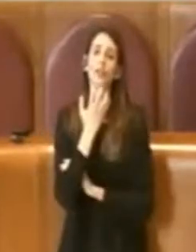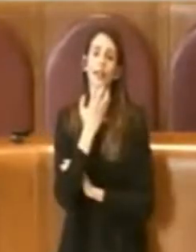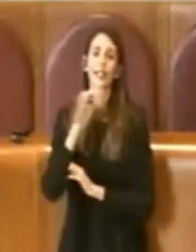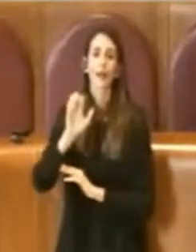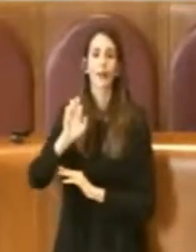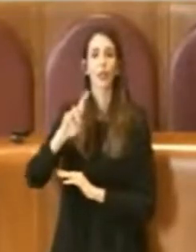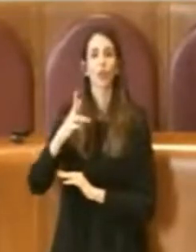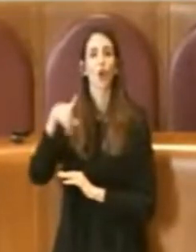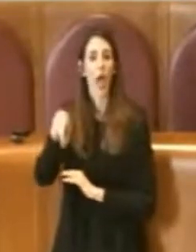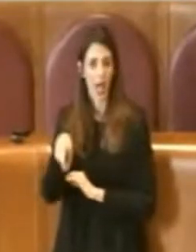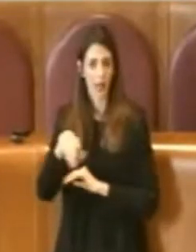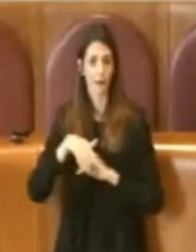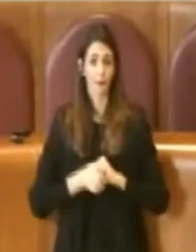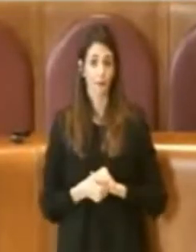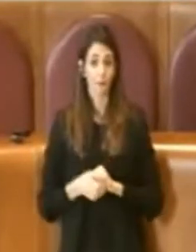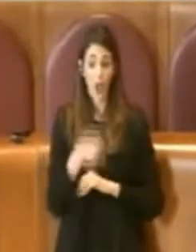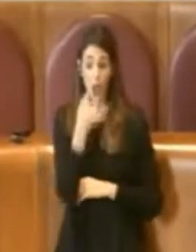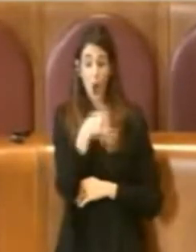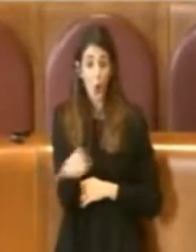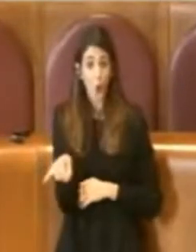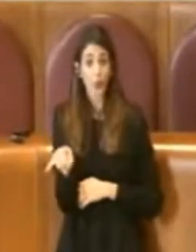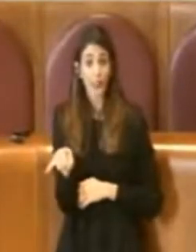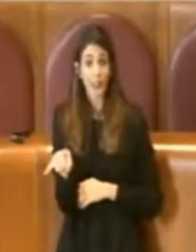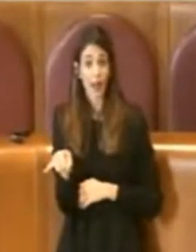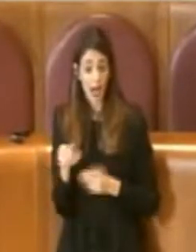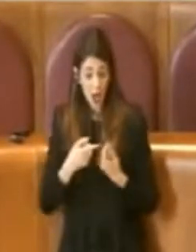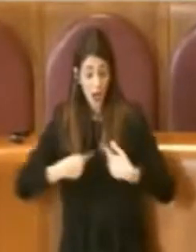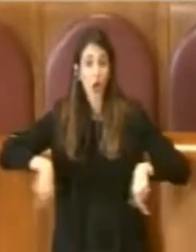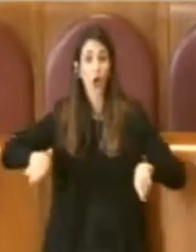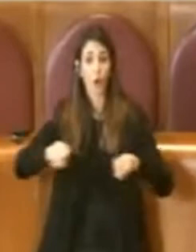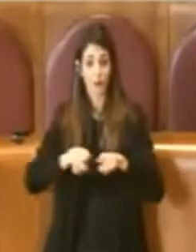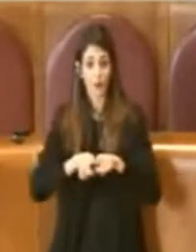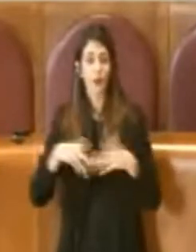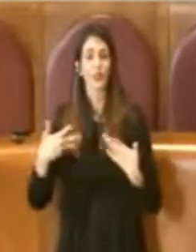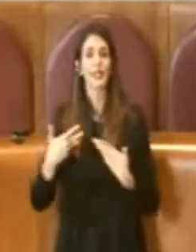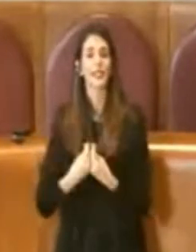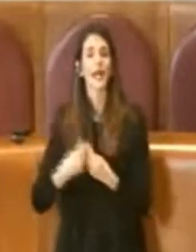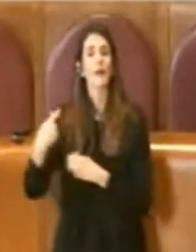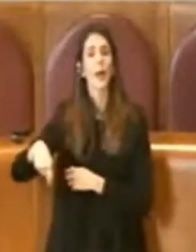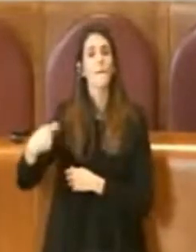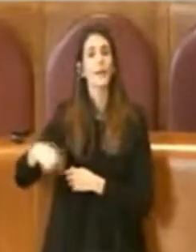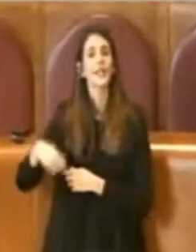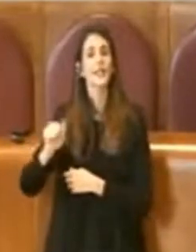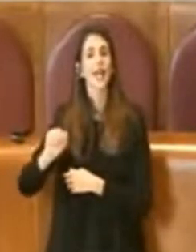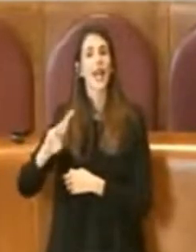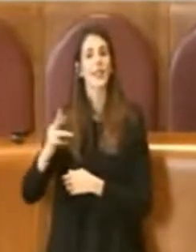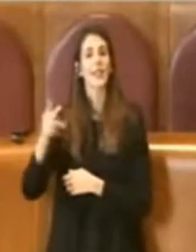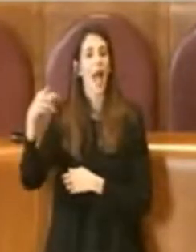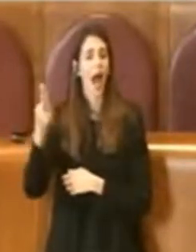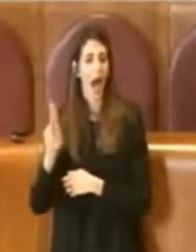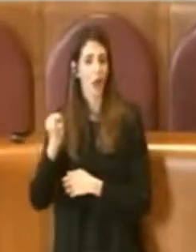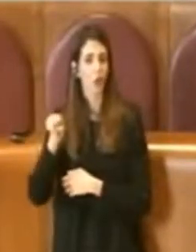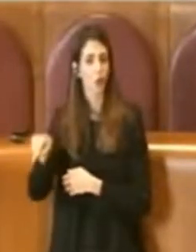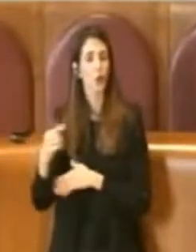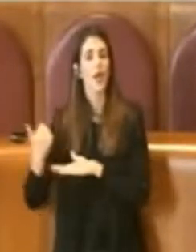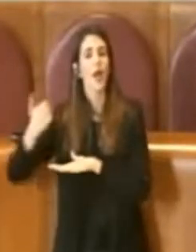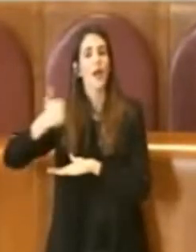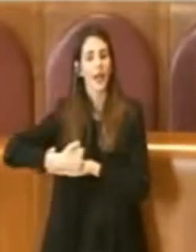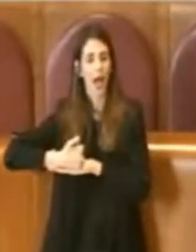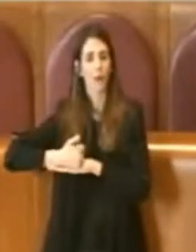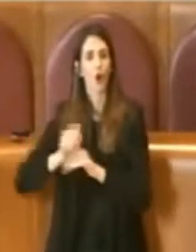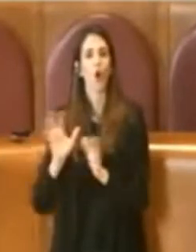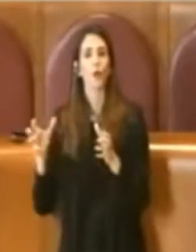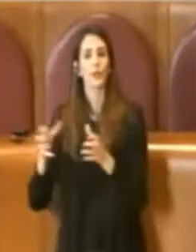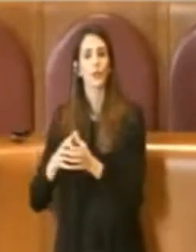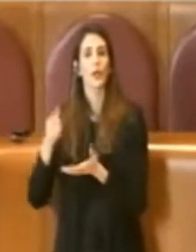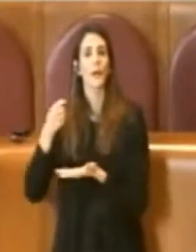addirittura in congiunta con il Presidente Ardu, proprio della Commissione Patrimonio. Allora, per quanto riguarda